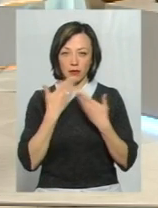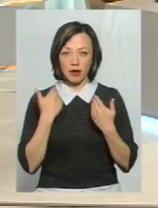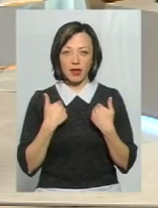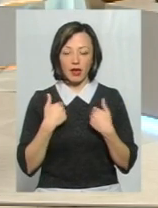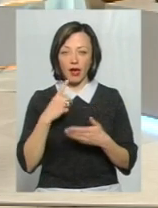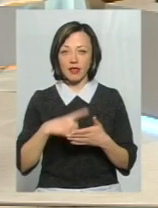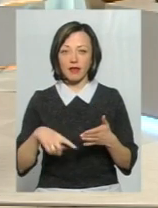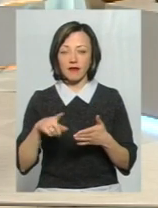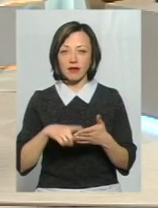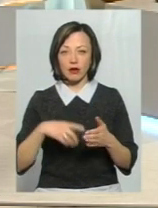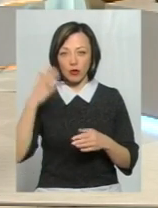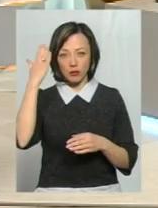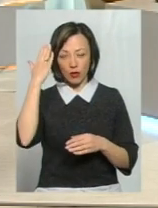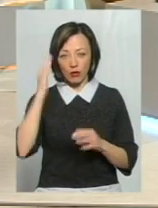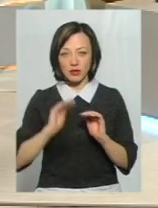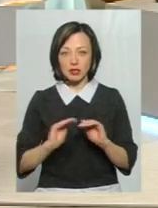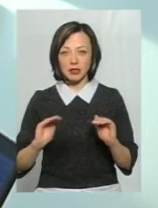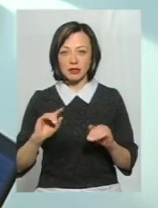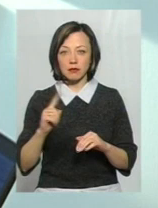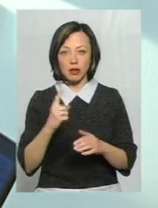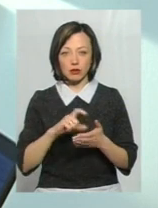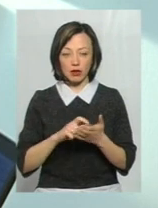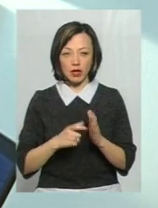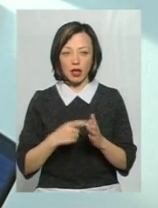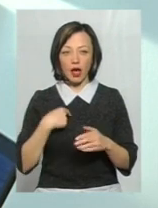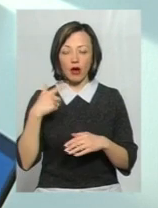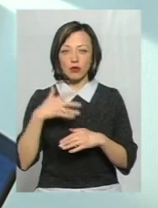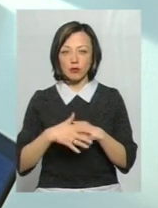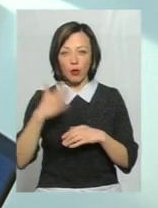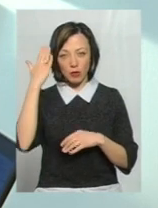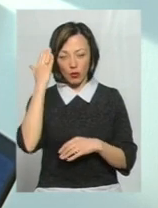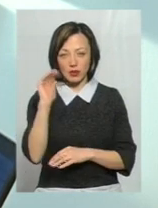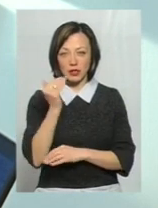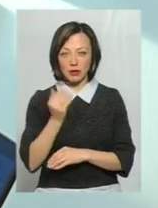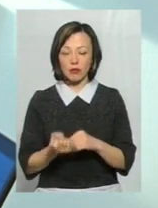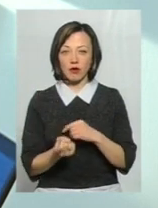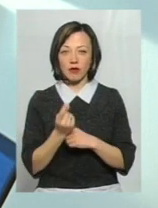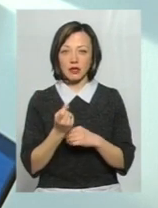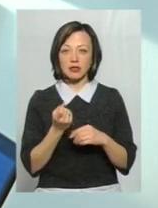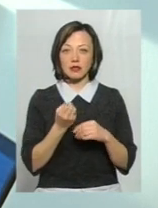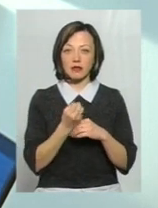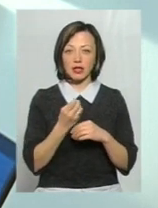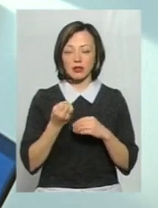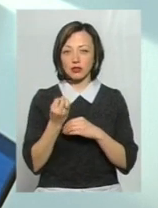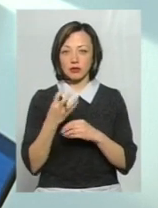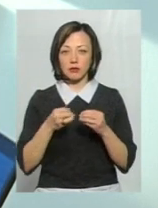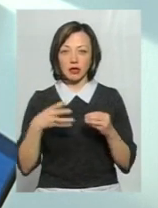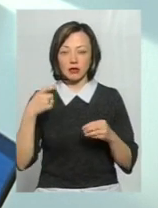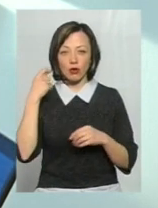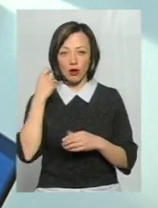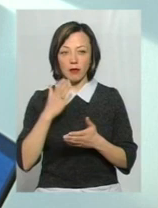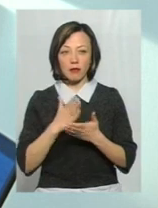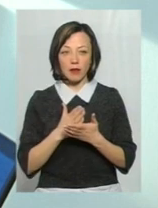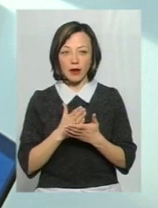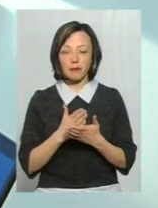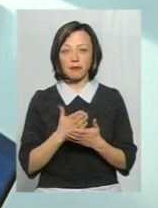не вірю в обдарованих дітей з першого класу. Я розумію, що обдарована дитина появляється 12, 14, 15 років, коли вона має. А